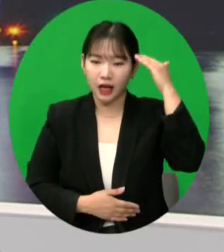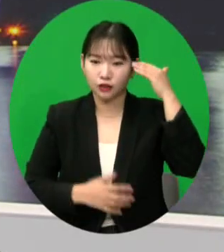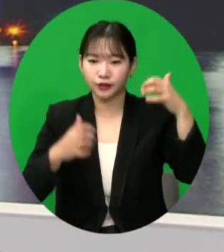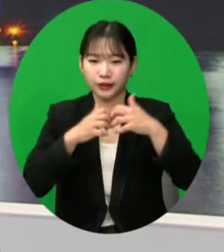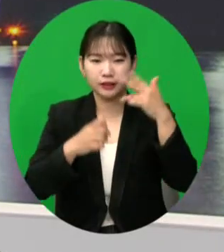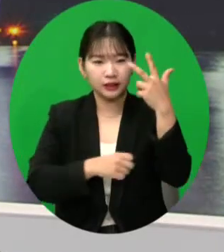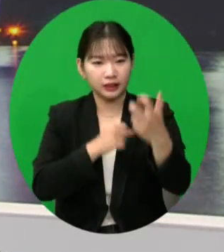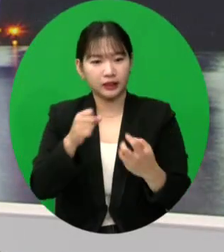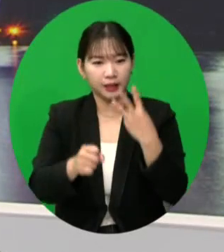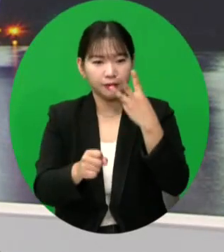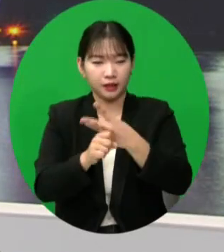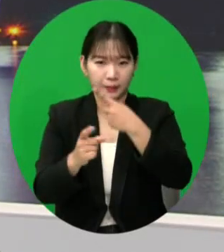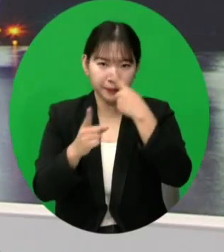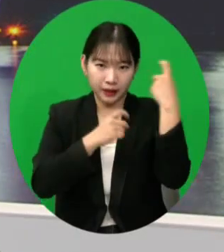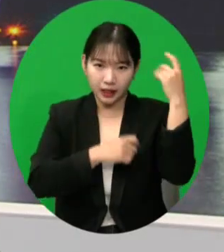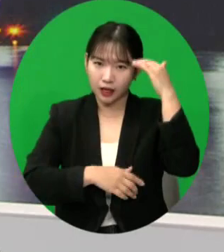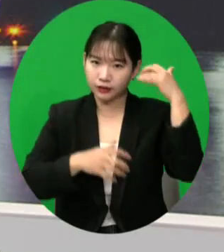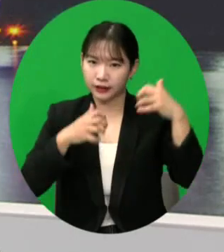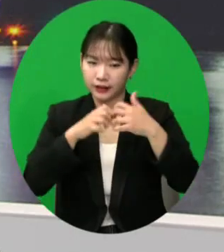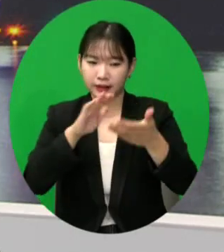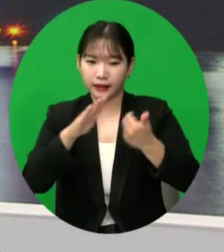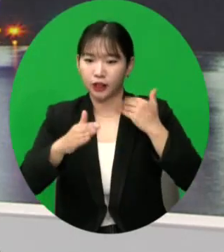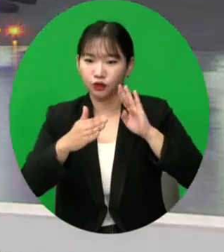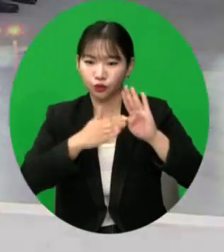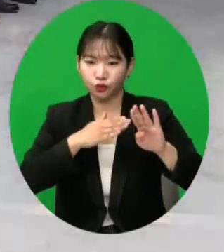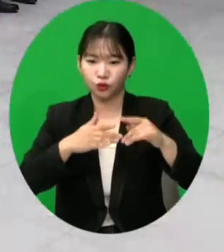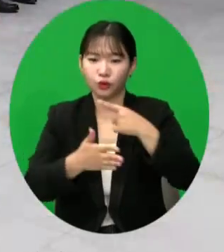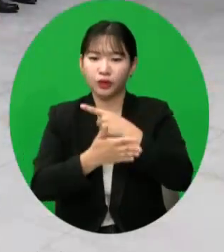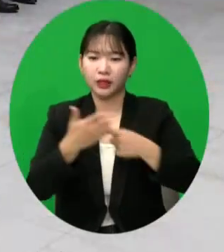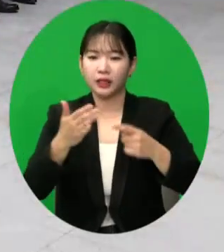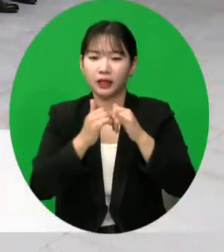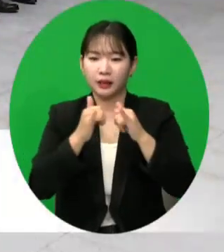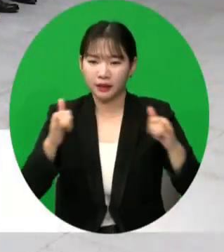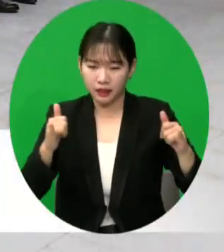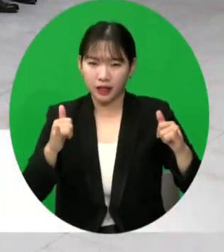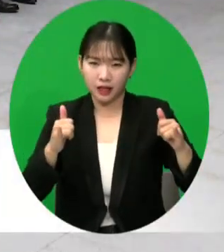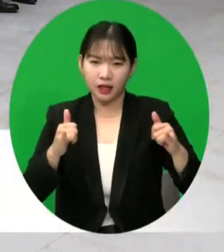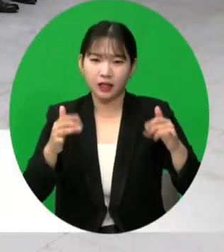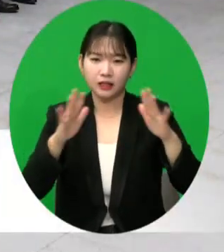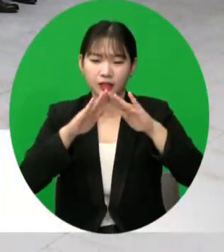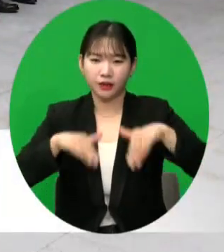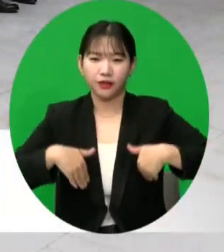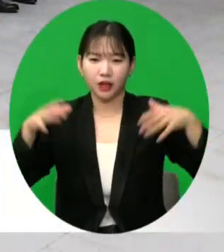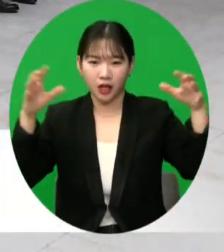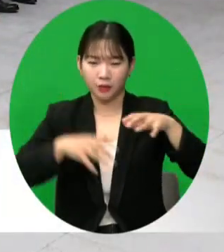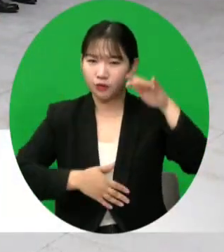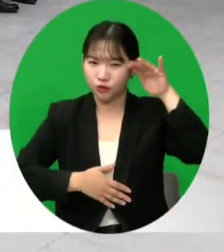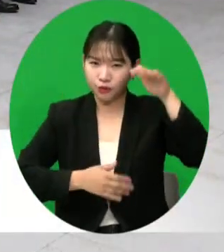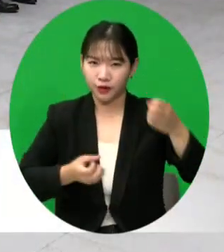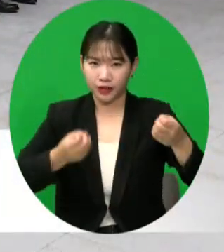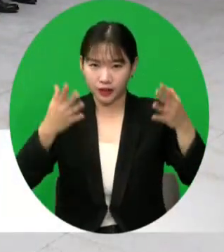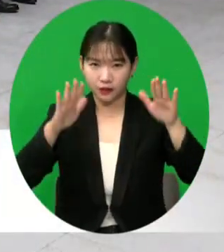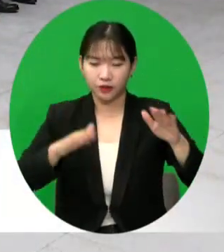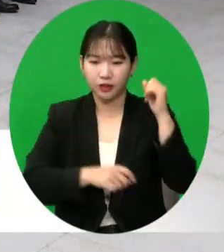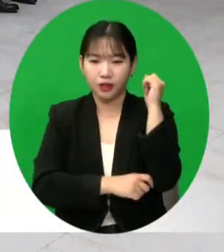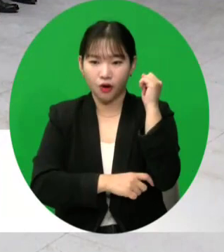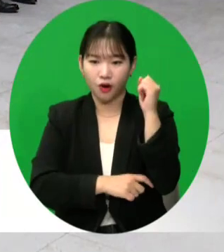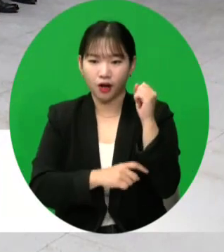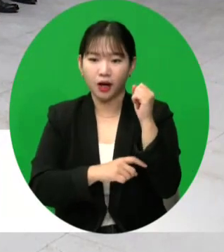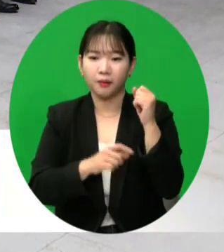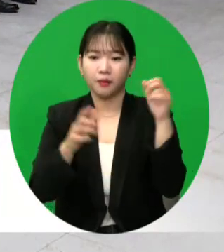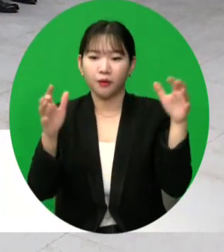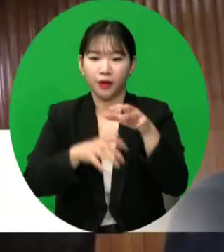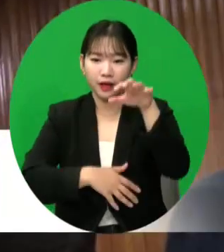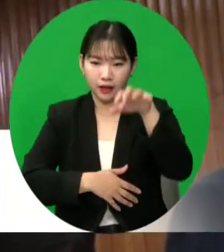한국전쟁 73주기를 맞아 한국전쟁 전후 민간인 희생자 전라남도 합동추모제가 오늘